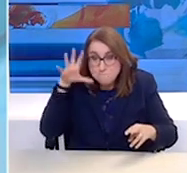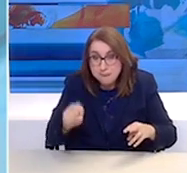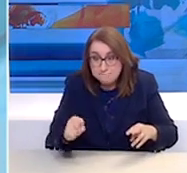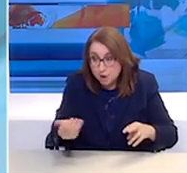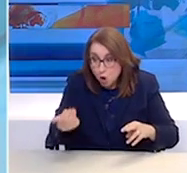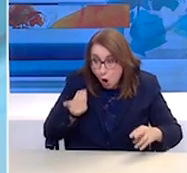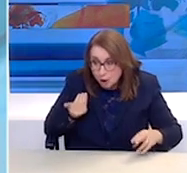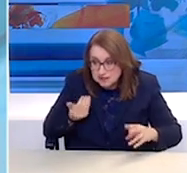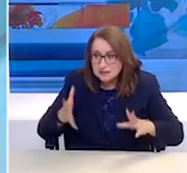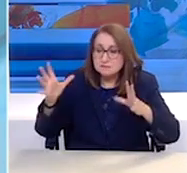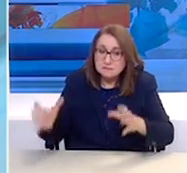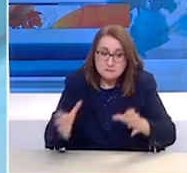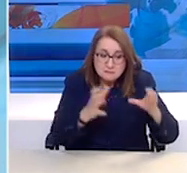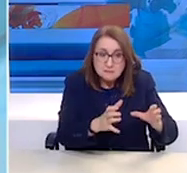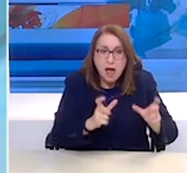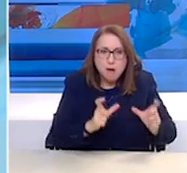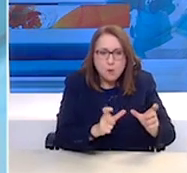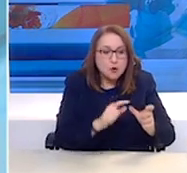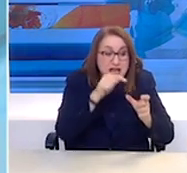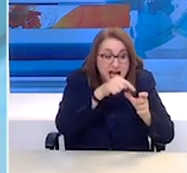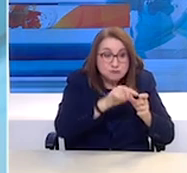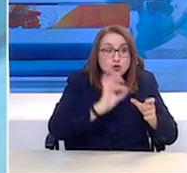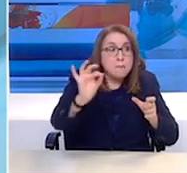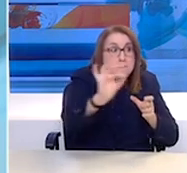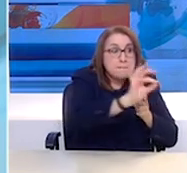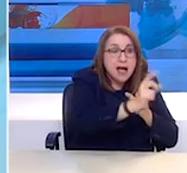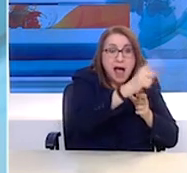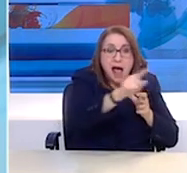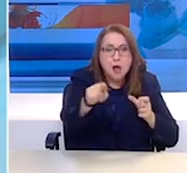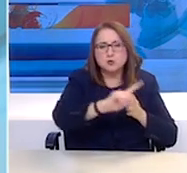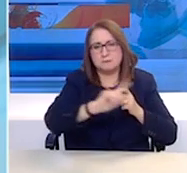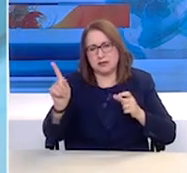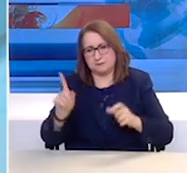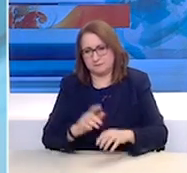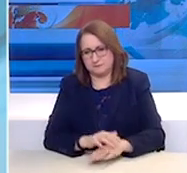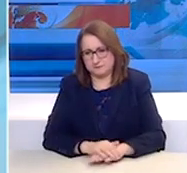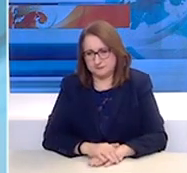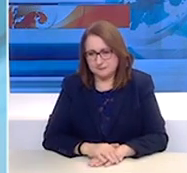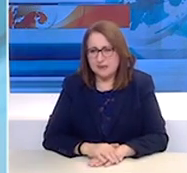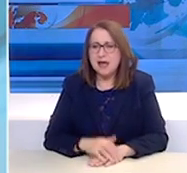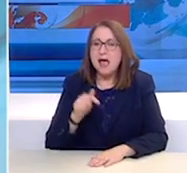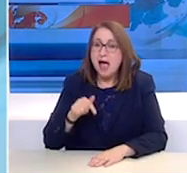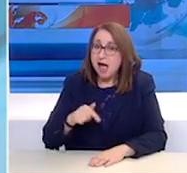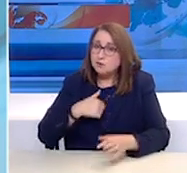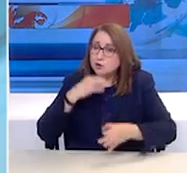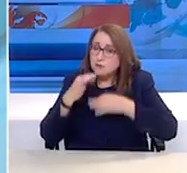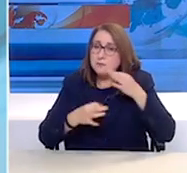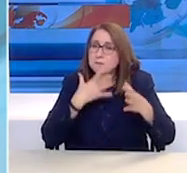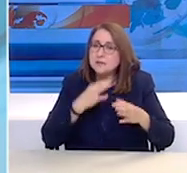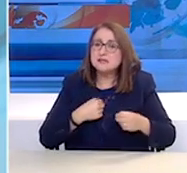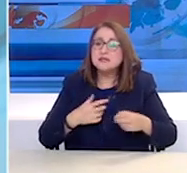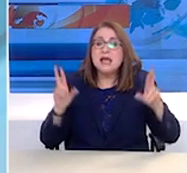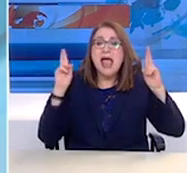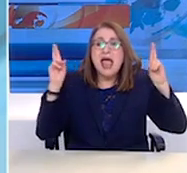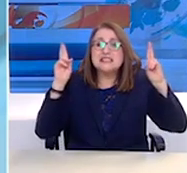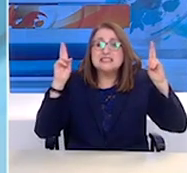μεταδώσεις παραπέρα και να σταματήσει εκεί να σβήσει ο ιός. Και νομίζω θα καταφέρνουμε. Νομίζω αυτό είναι ένα μήνυμα αισιοδοξίας και δεν οφείλεται σε